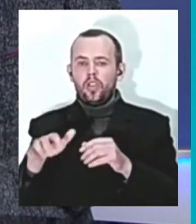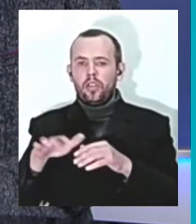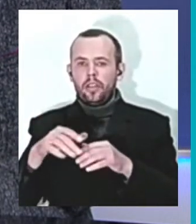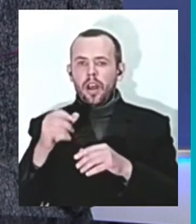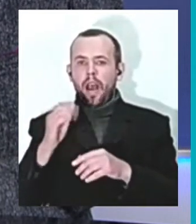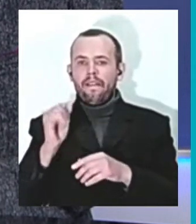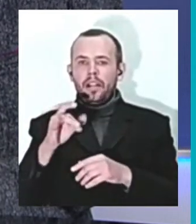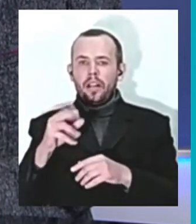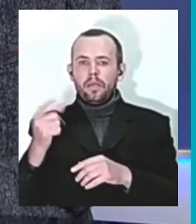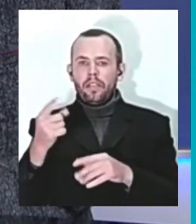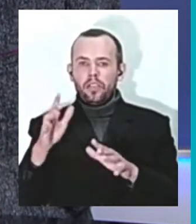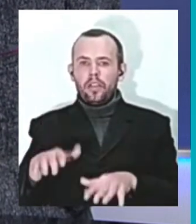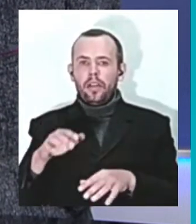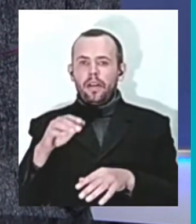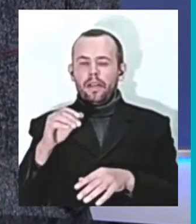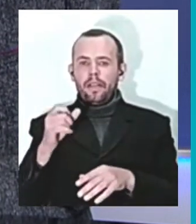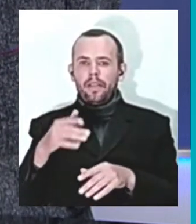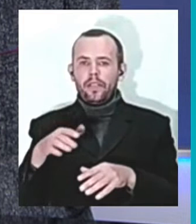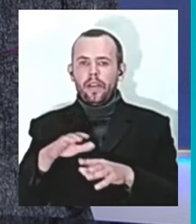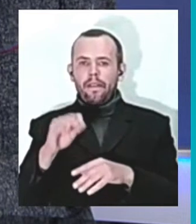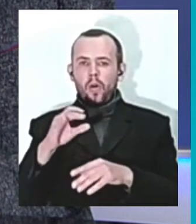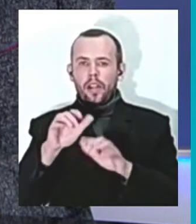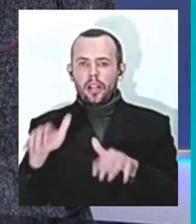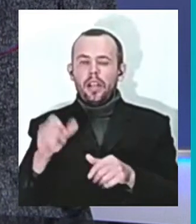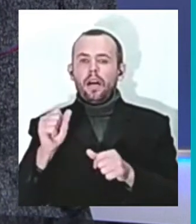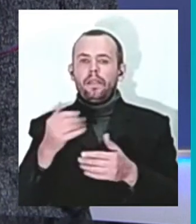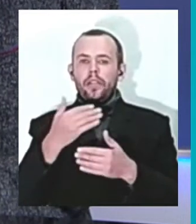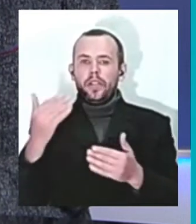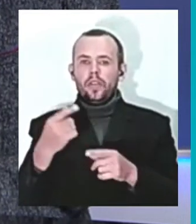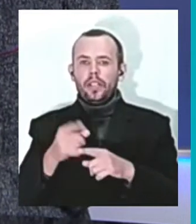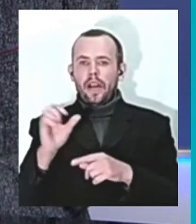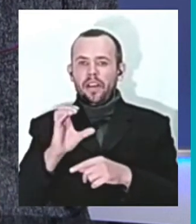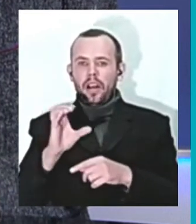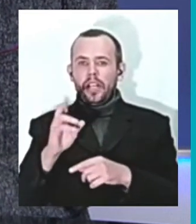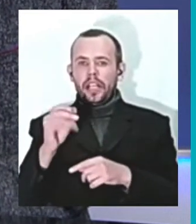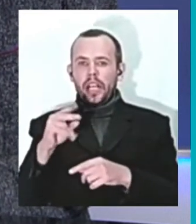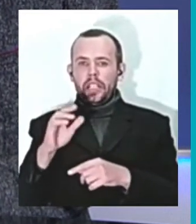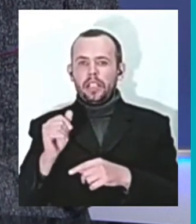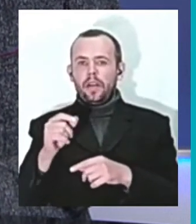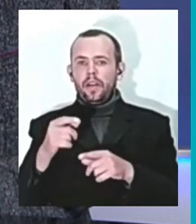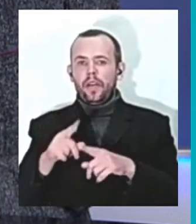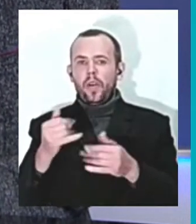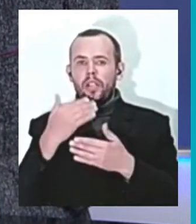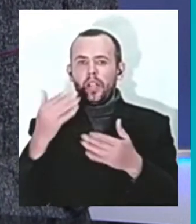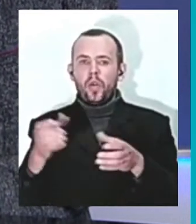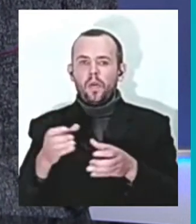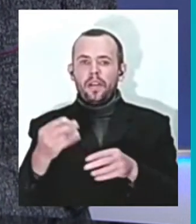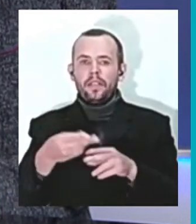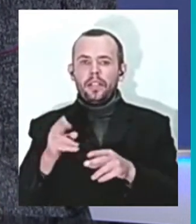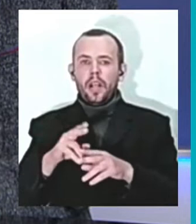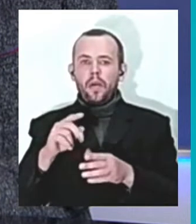місця – Авангардівська, Таїровська, Фонтанська. Останні – Савранська, Кілійська, Староказацька. І остання група – це вже міські